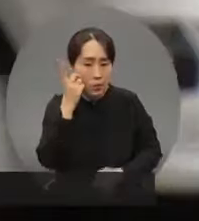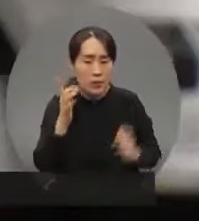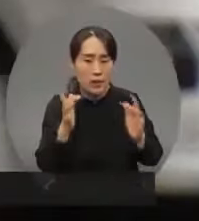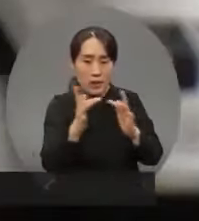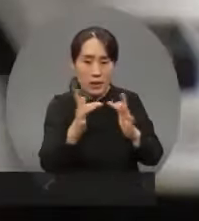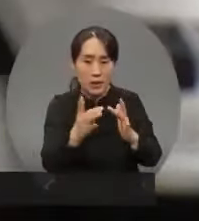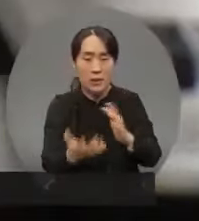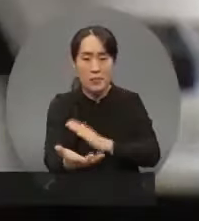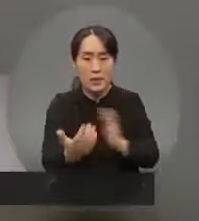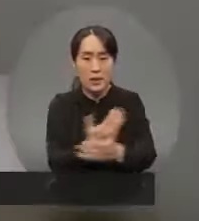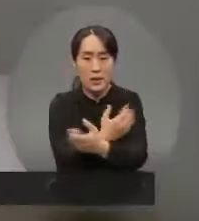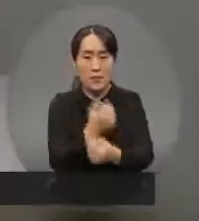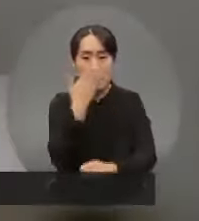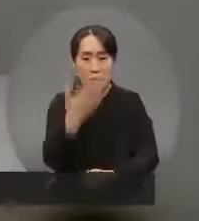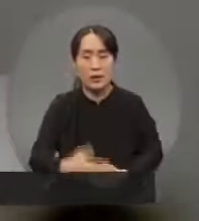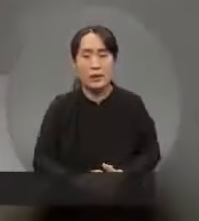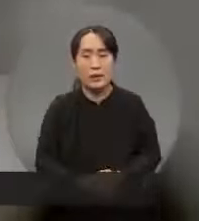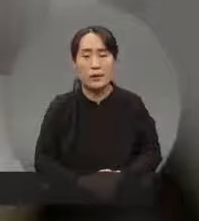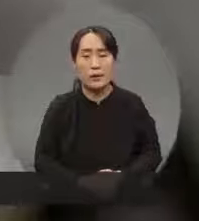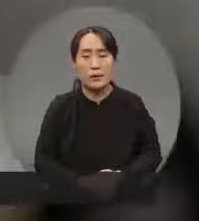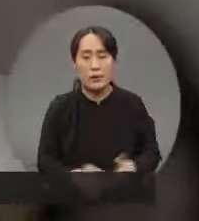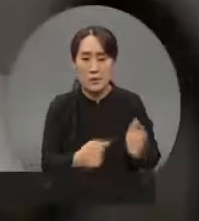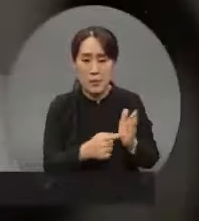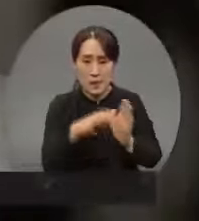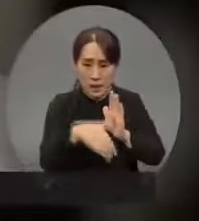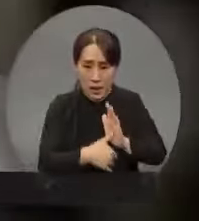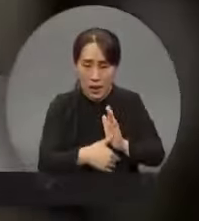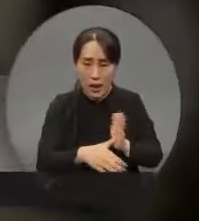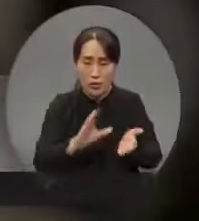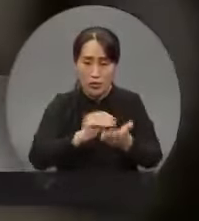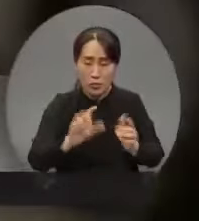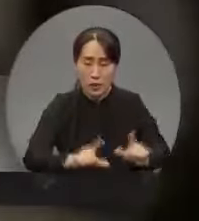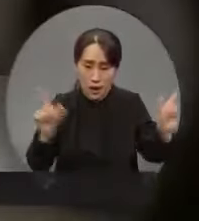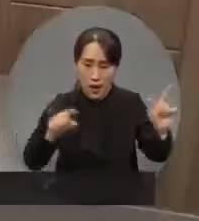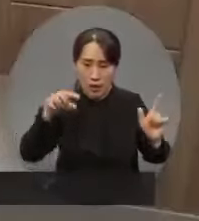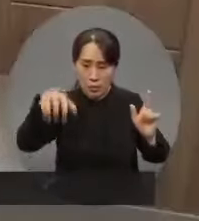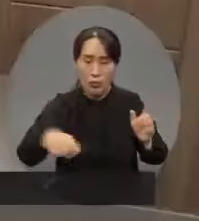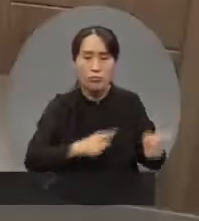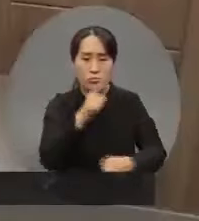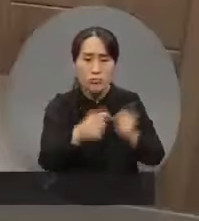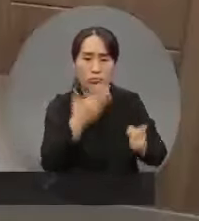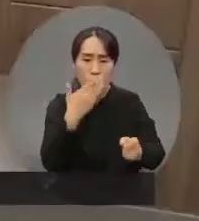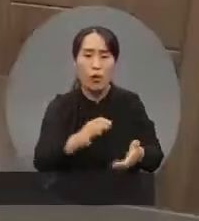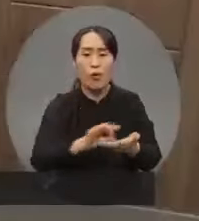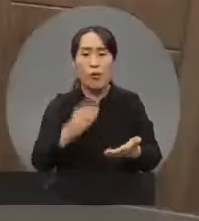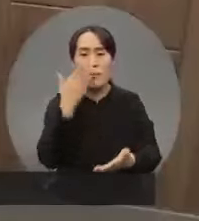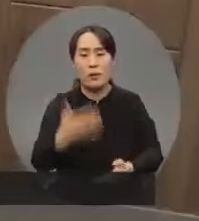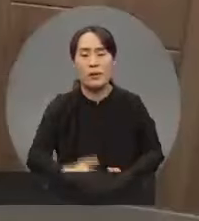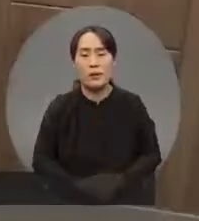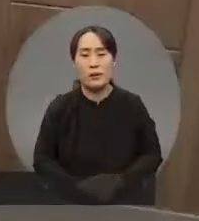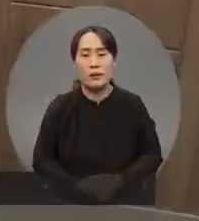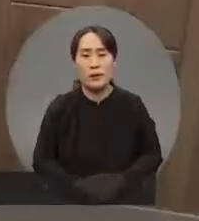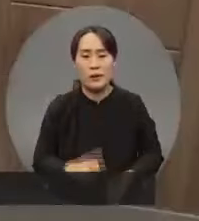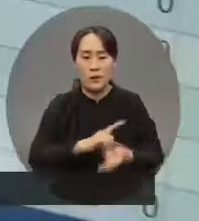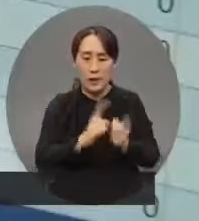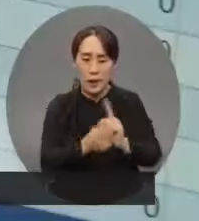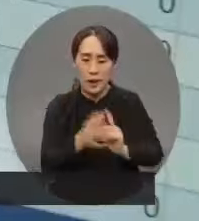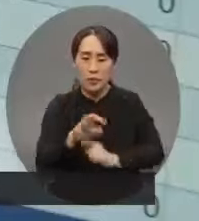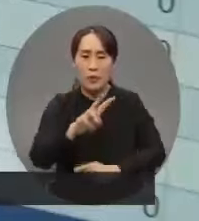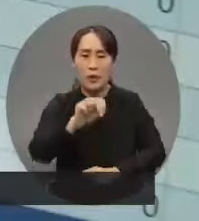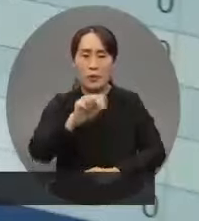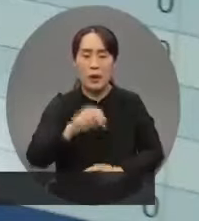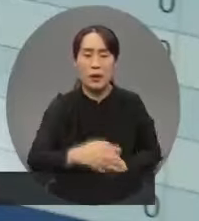통해 미리 예약할 수 있고 급할 땐 출발 당일 현장 접수도 가능합니다. 대행료는 2만